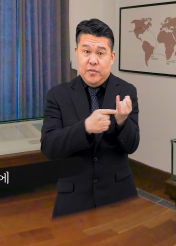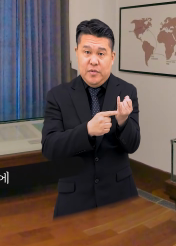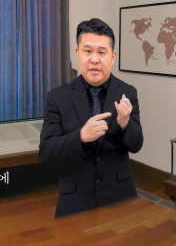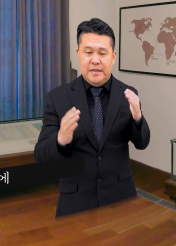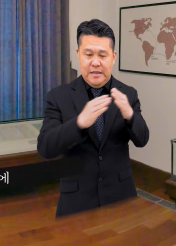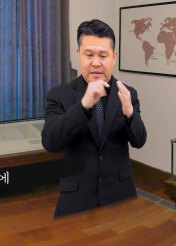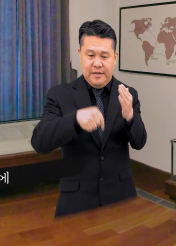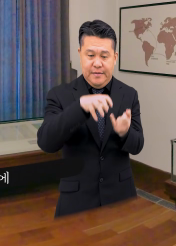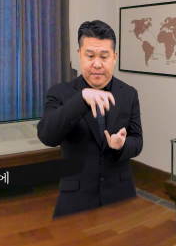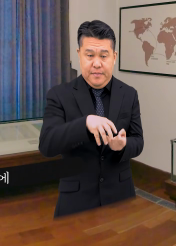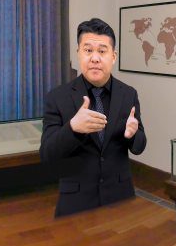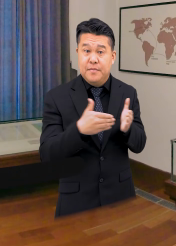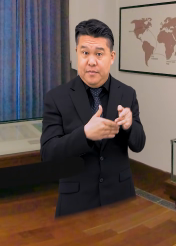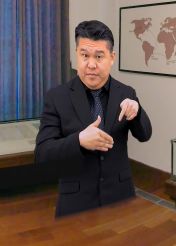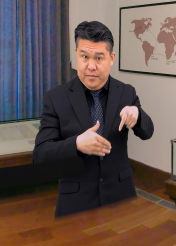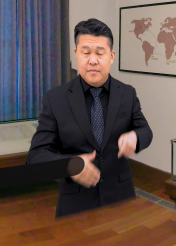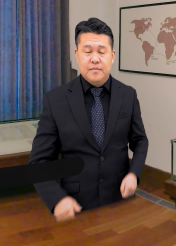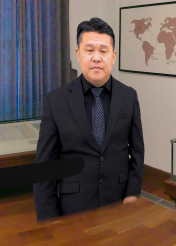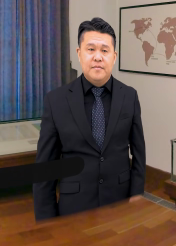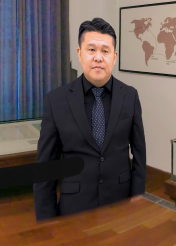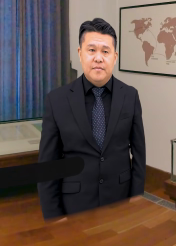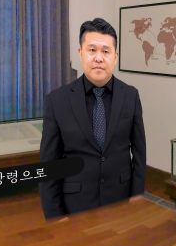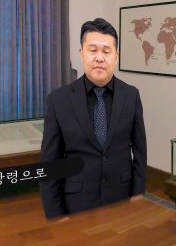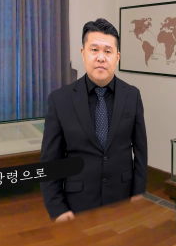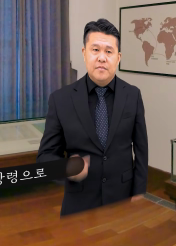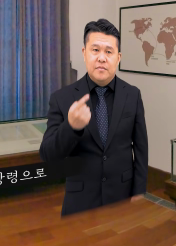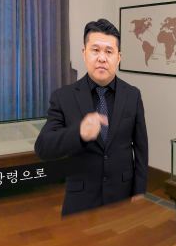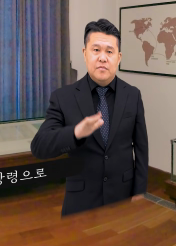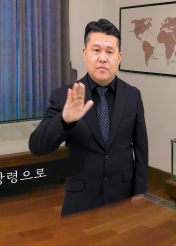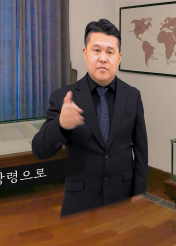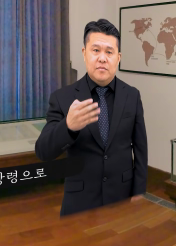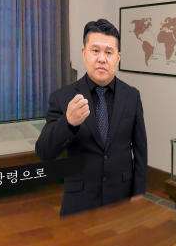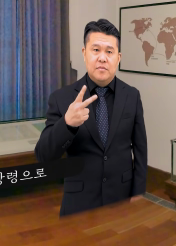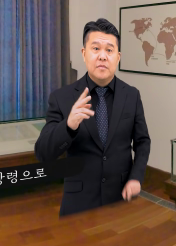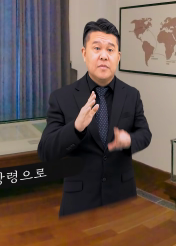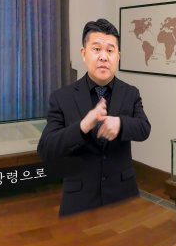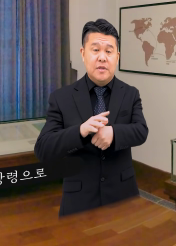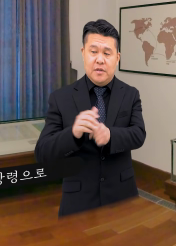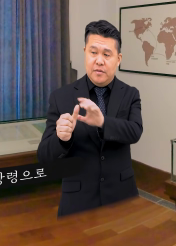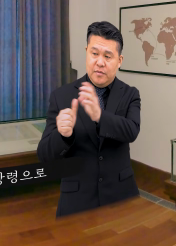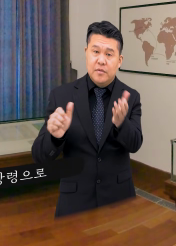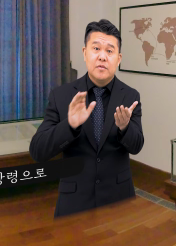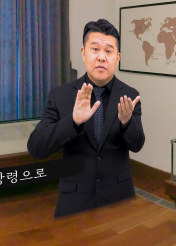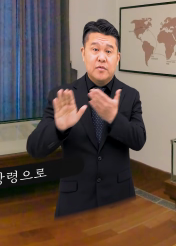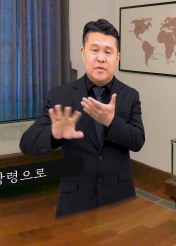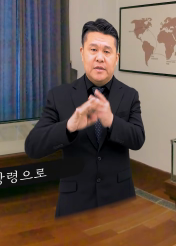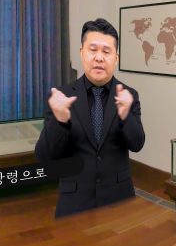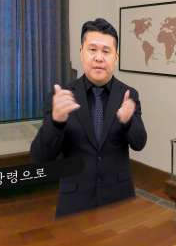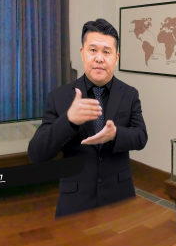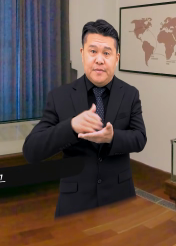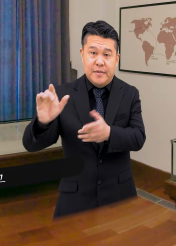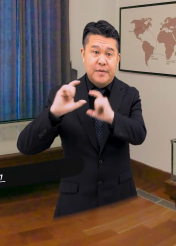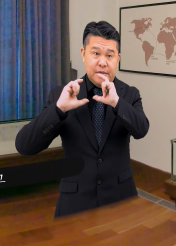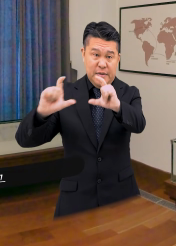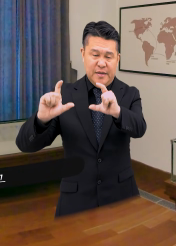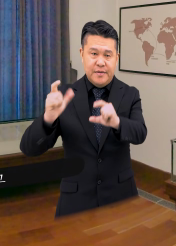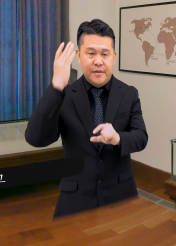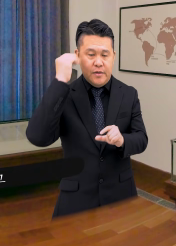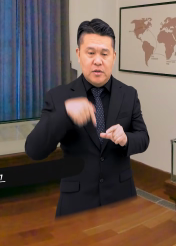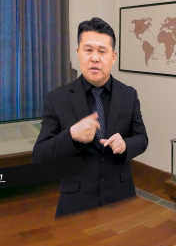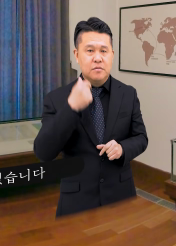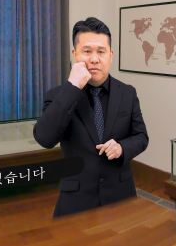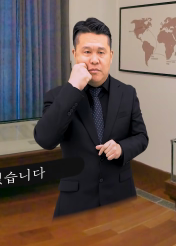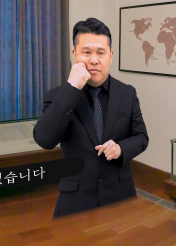메리 테일러는 이곳 딜쿠샤에 가택연금되었습니다. 1942년 풀려난 후에도 외국인 추방령으로 한국에 더 이상